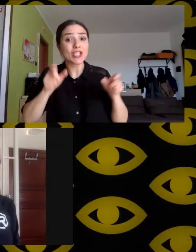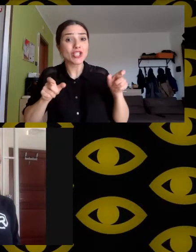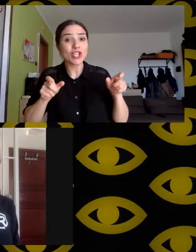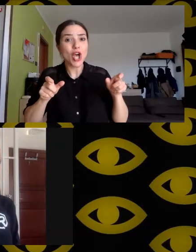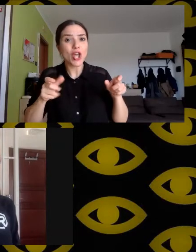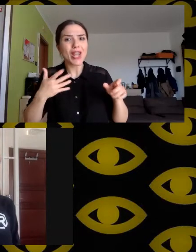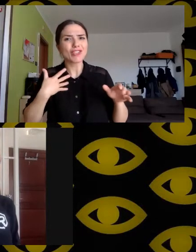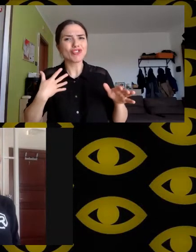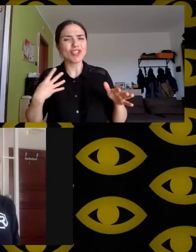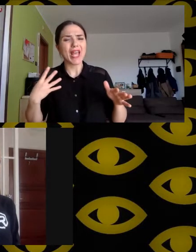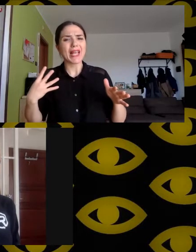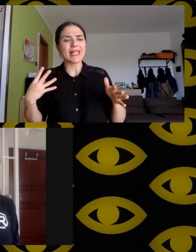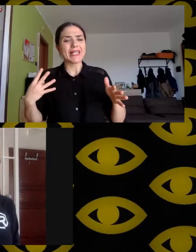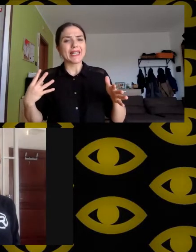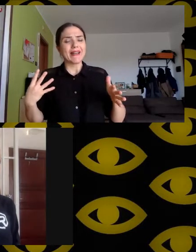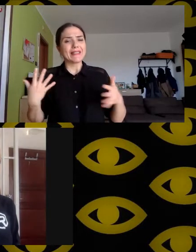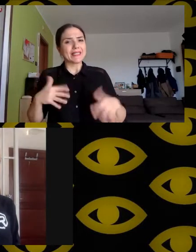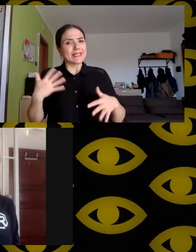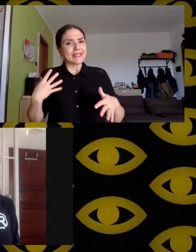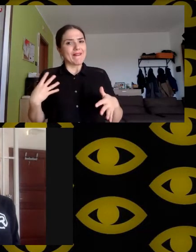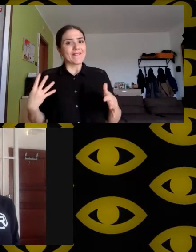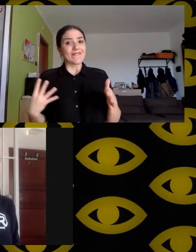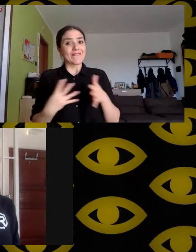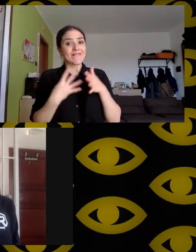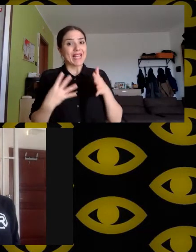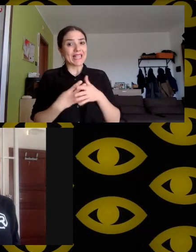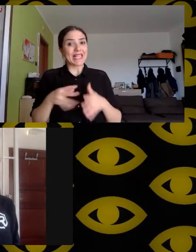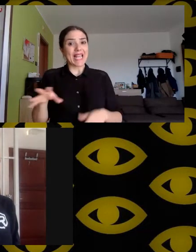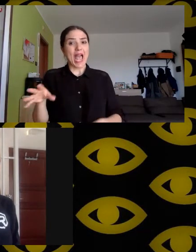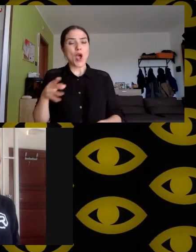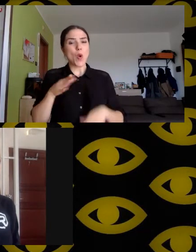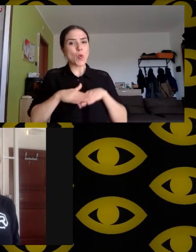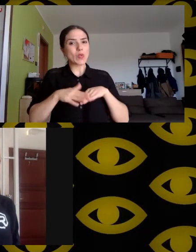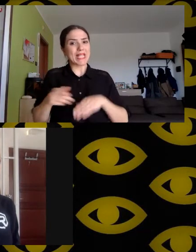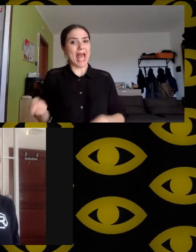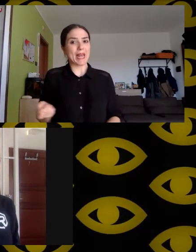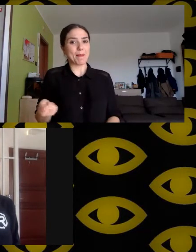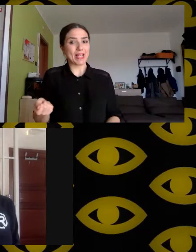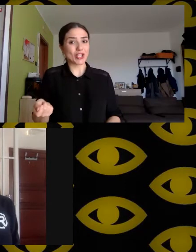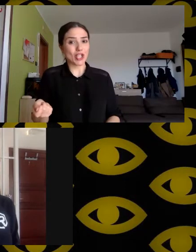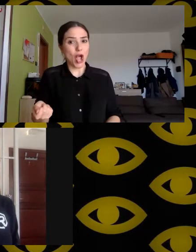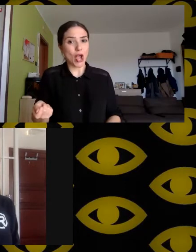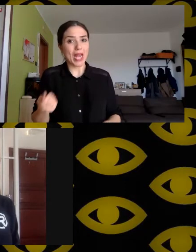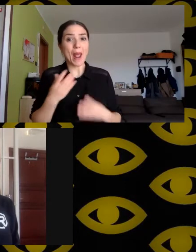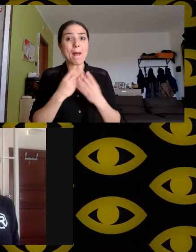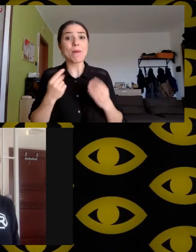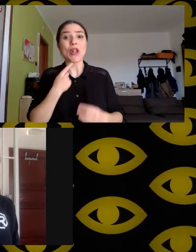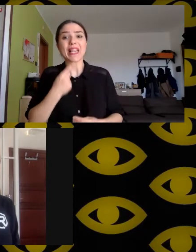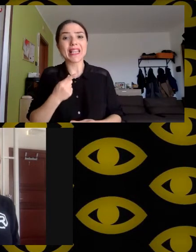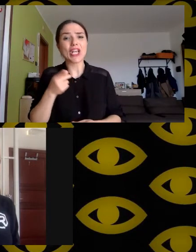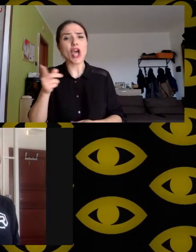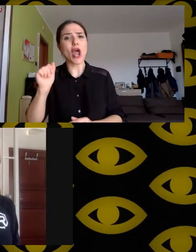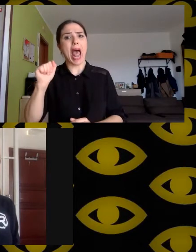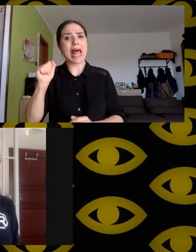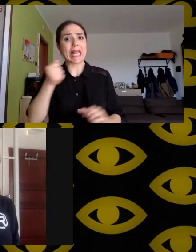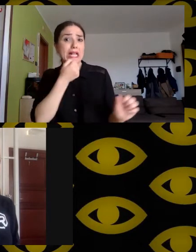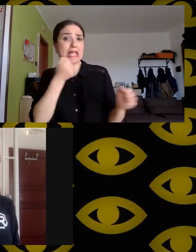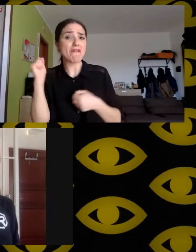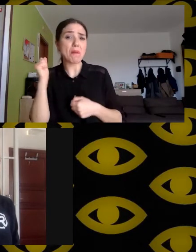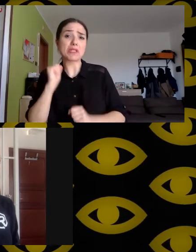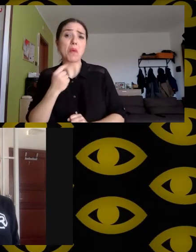accettare questo strumento di indipendenza. Però io lo dico qui quasi come una conversazione che vuole essere proprio